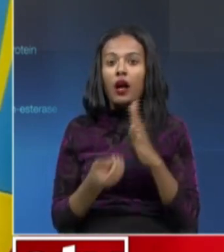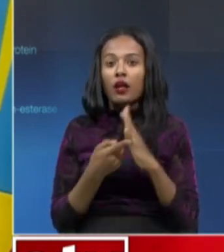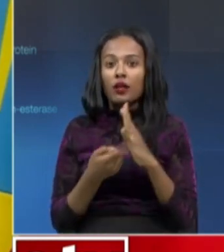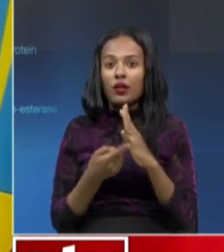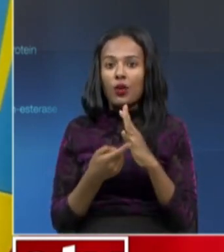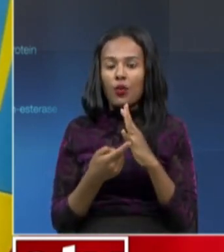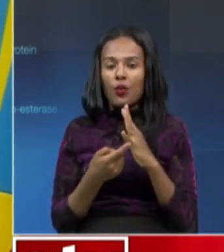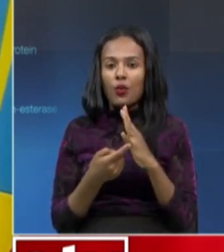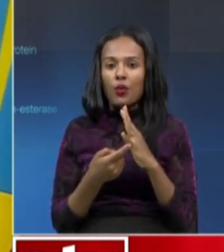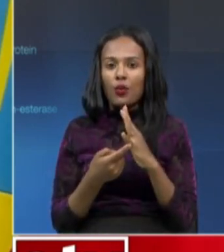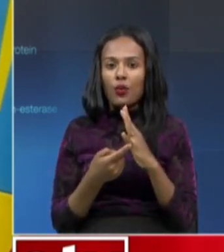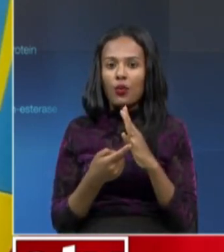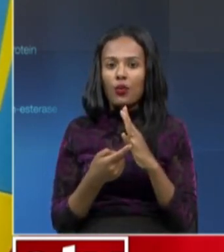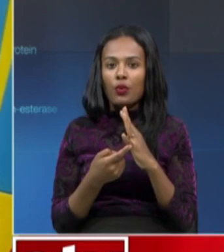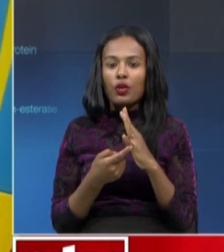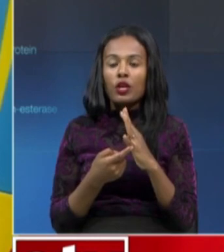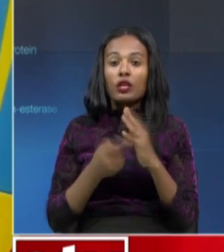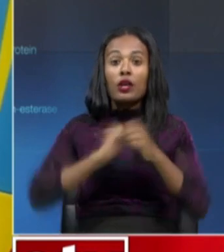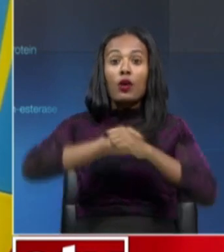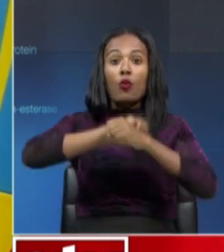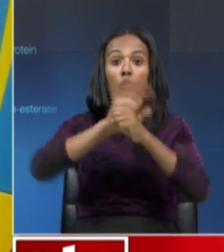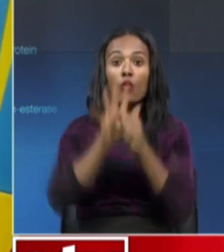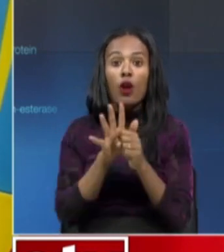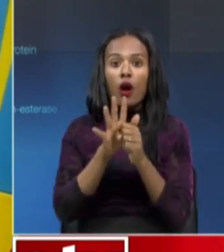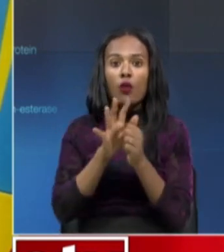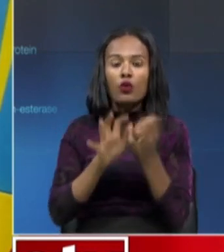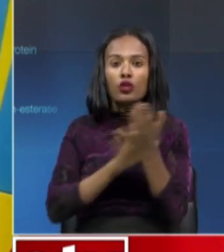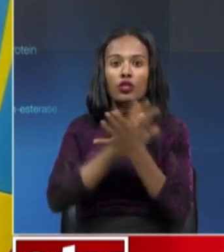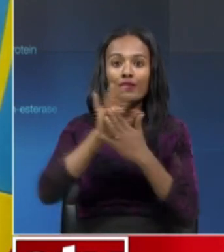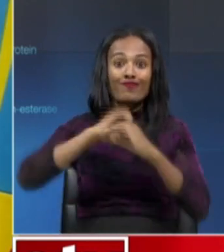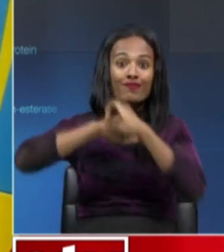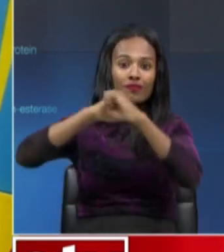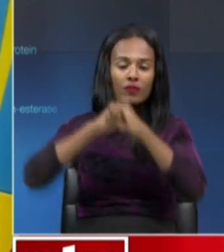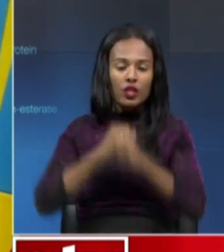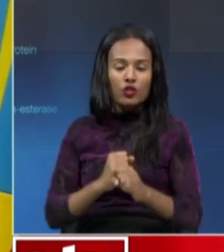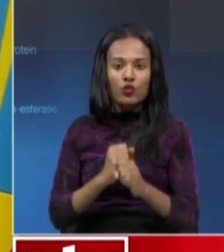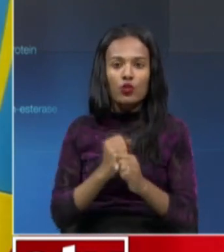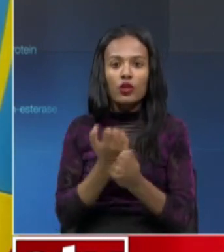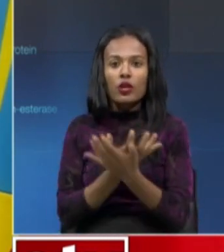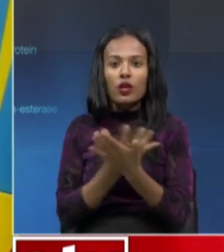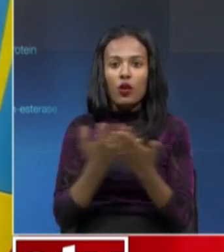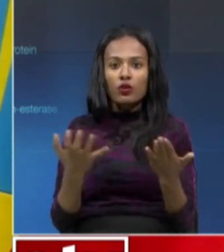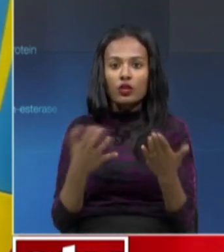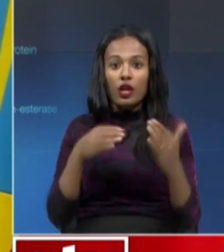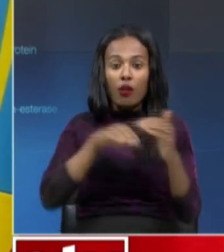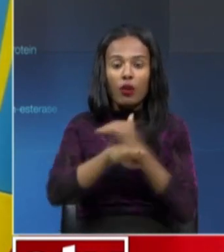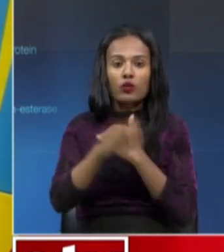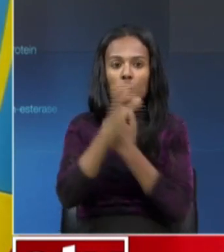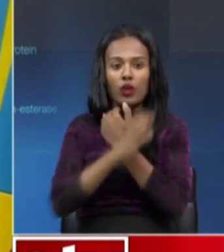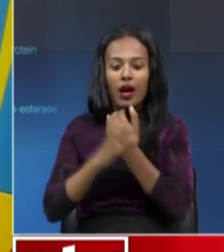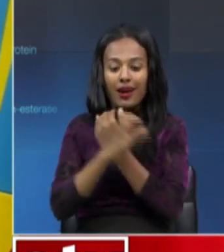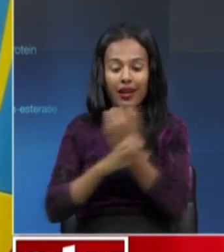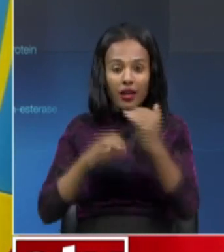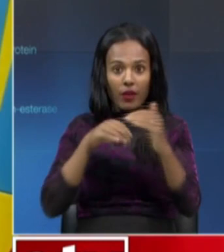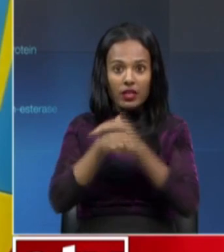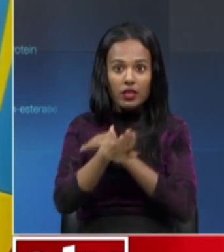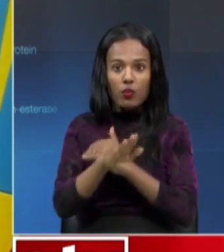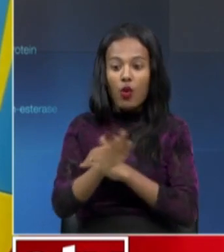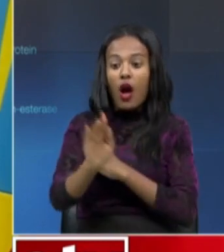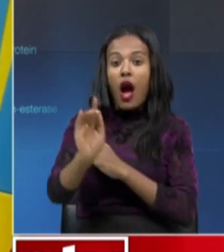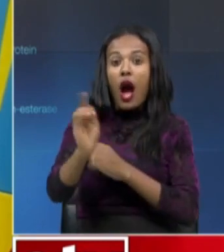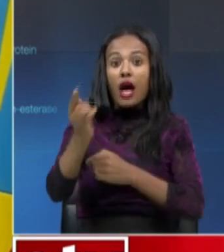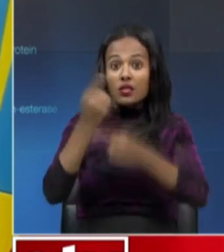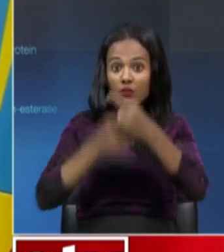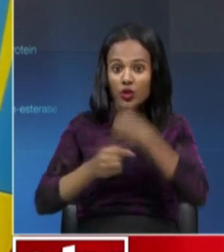አራተኛው የኮሮና ወረርሽኝ ለመከላከል የሚያስችሉ እቃዎችና ግብዓቶች ወደ አገር ለሚያስገቡ